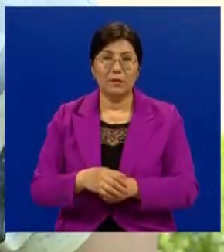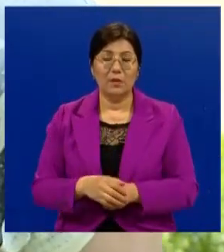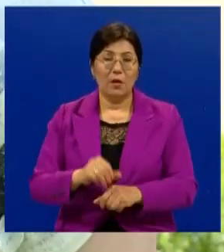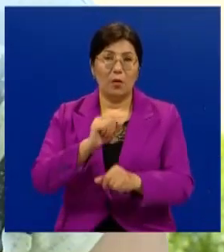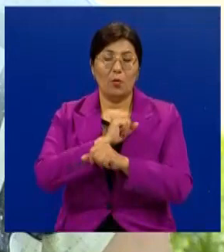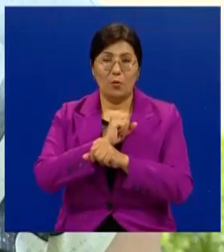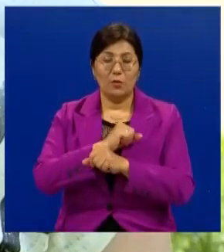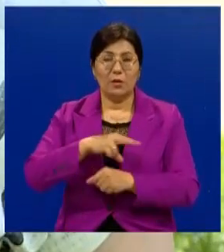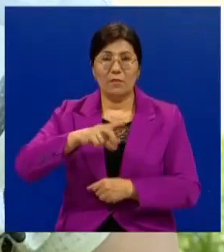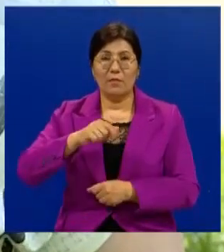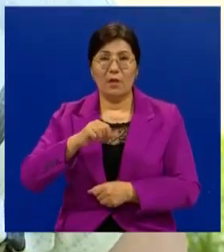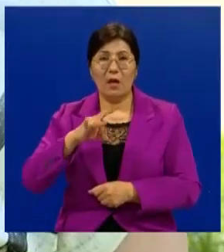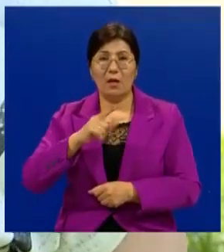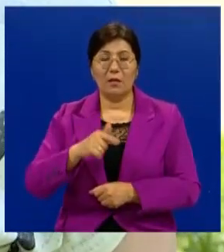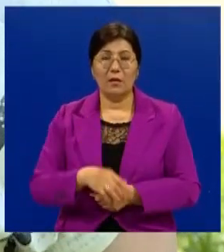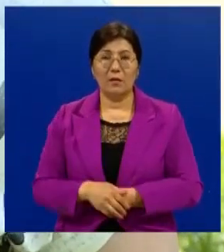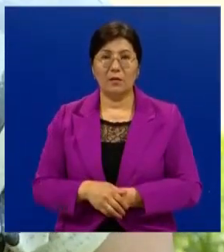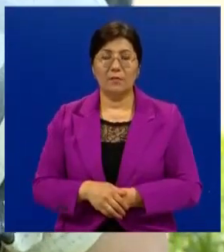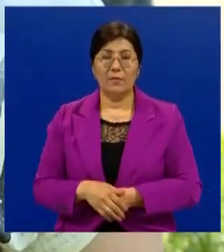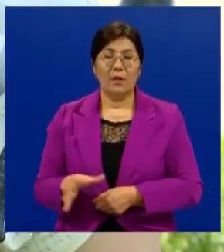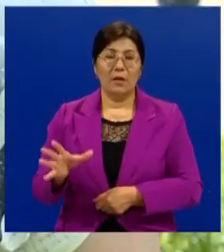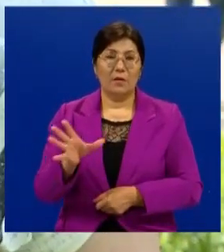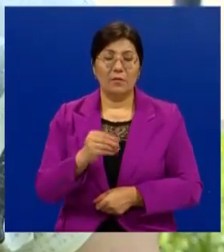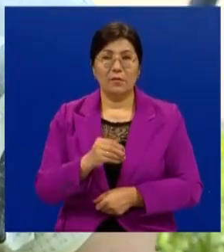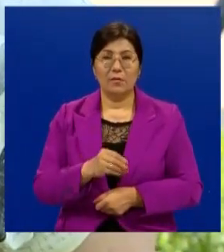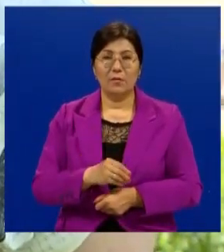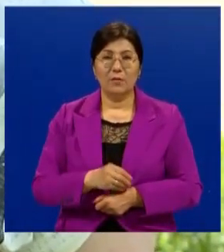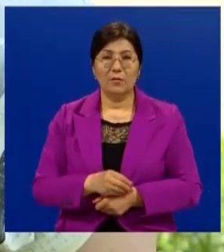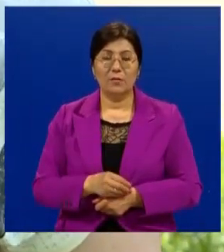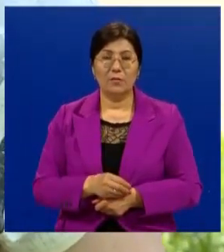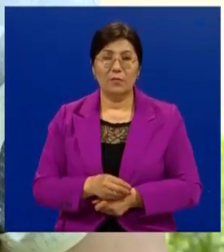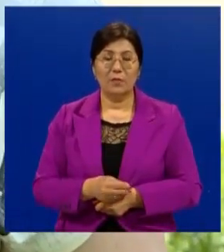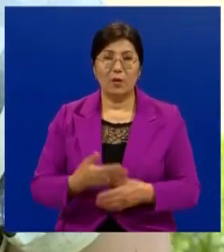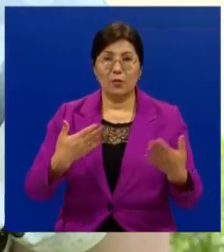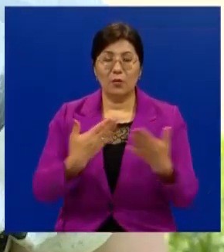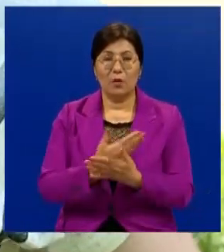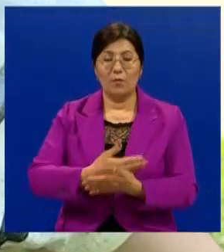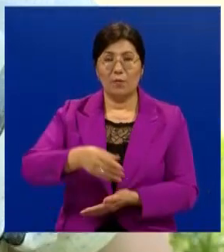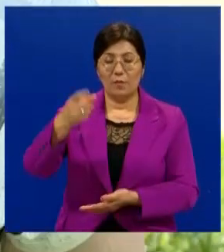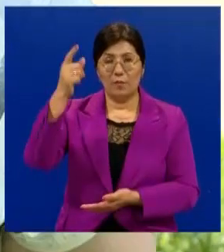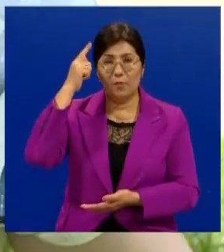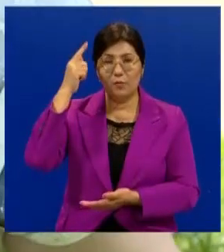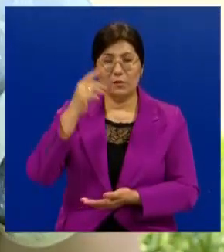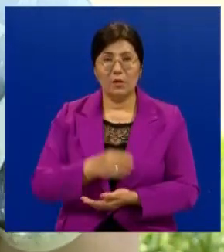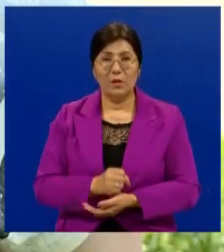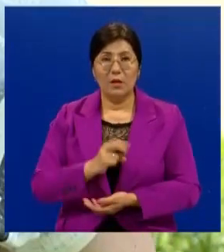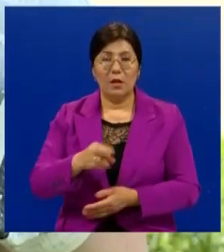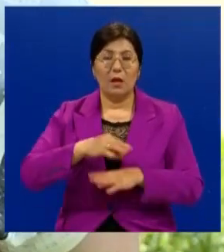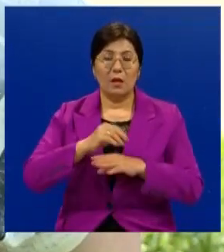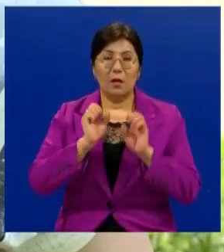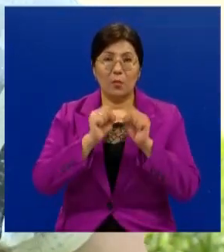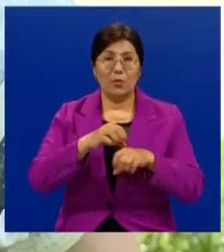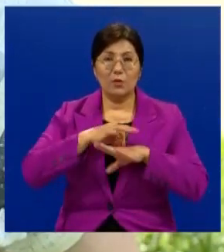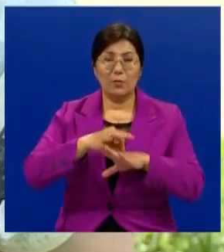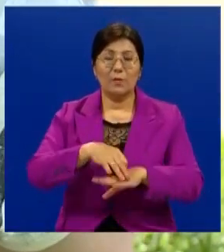в лагере. Что-нибудь новенькое для себя узнали? Да, очень много нового мы узнали, как можно провести